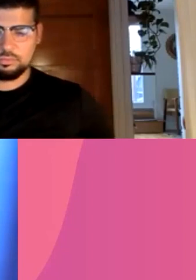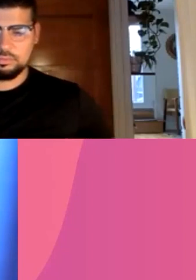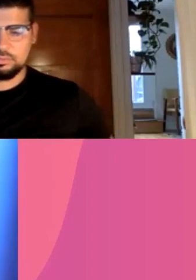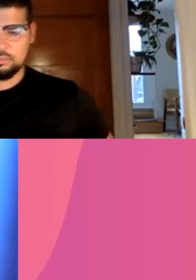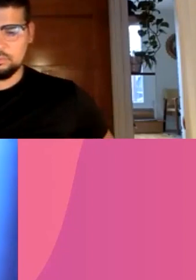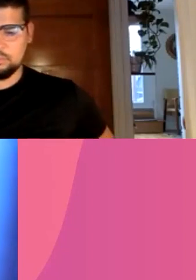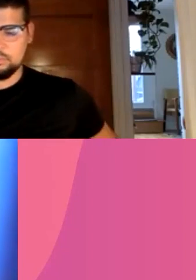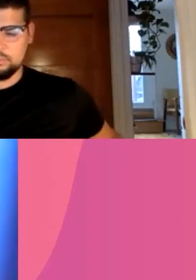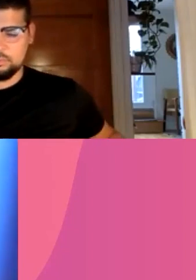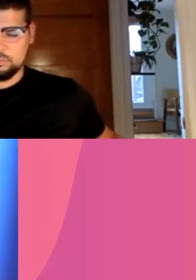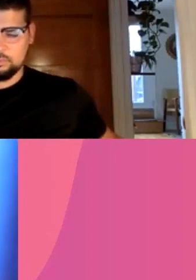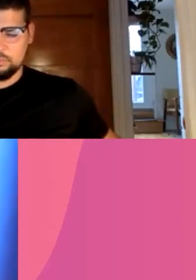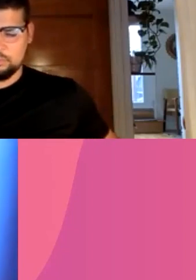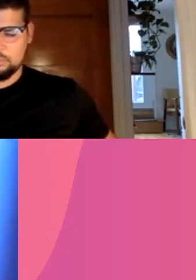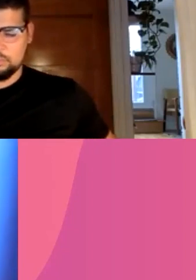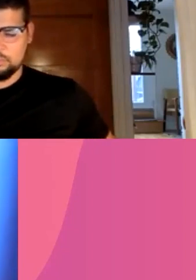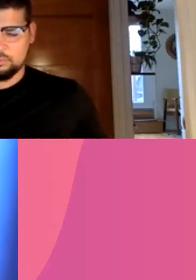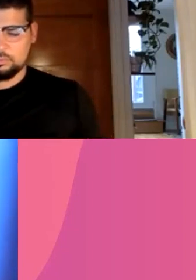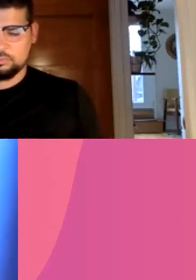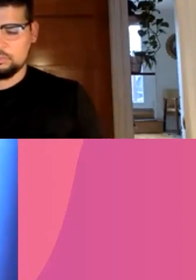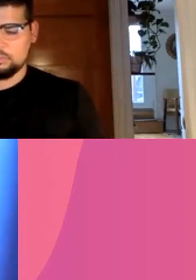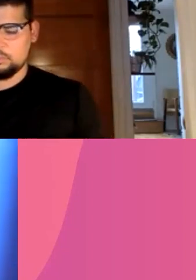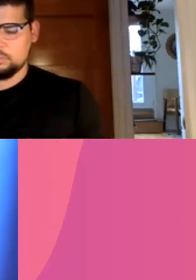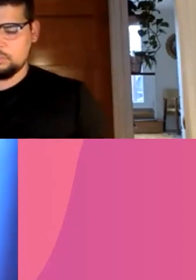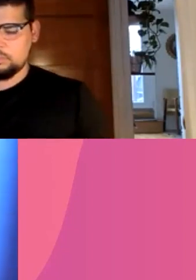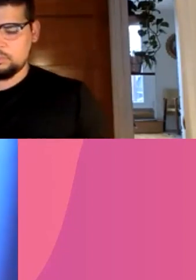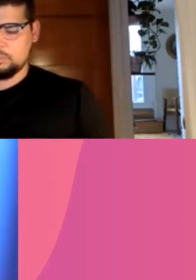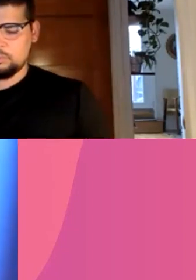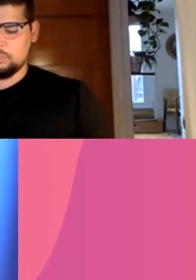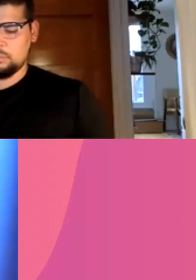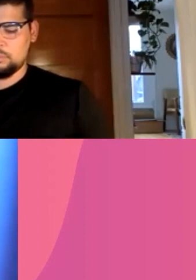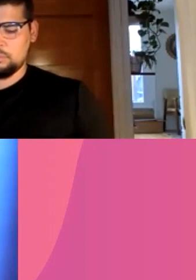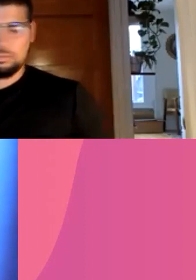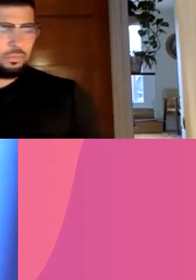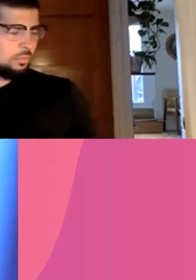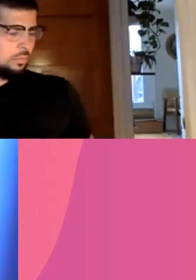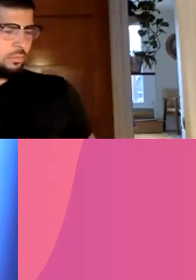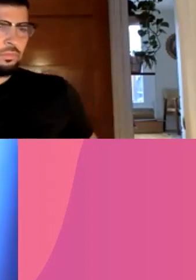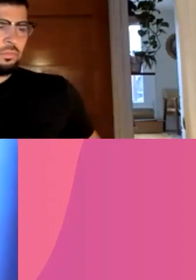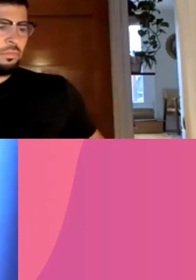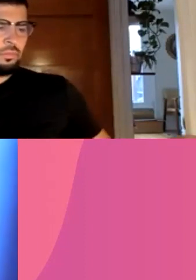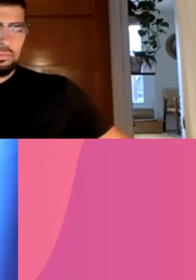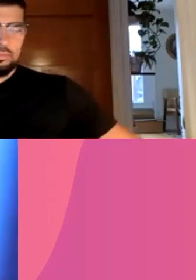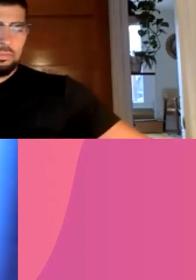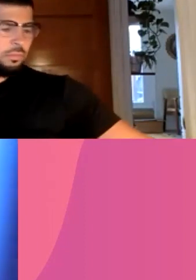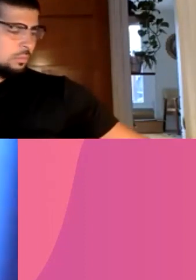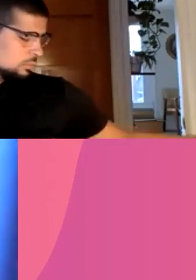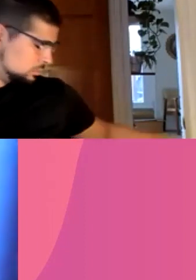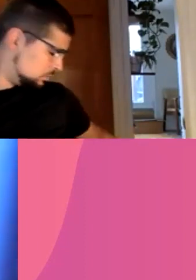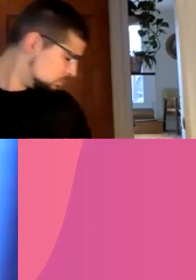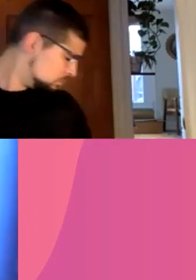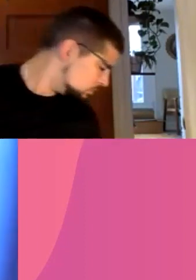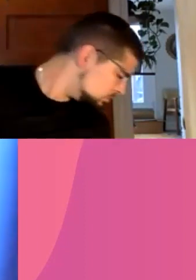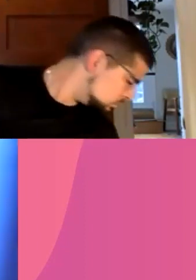préoccupations évidentes et le défi, donc, de rendre les gens plus conscients de ces questions. Et donc,